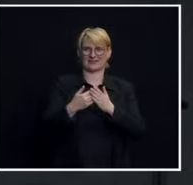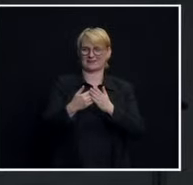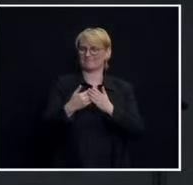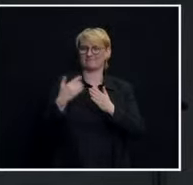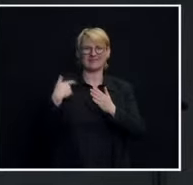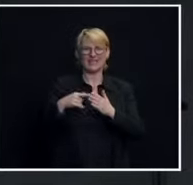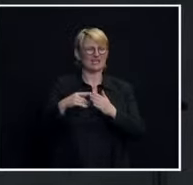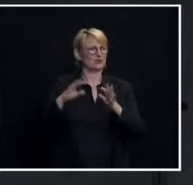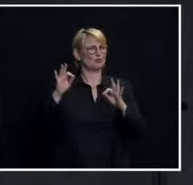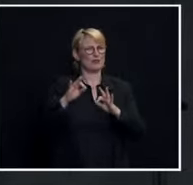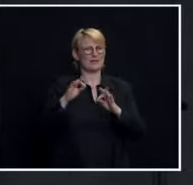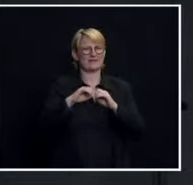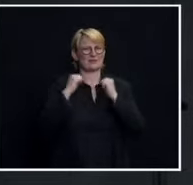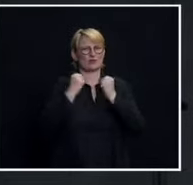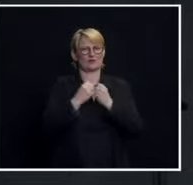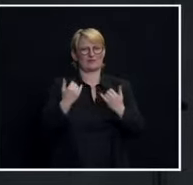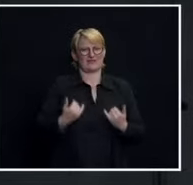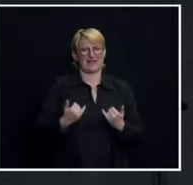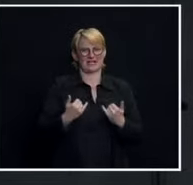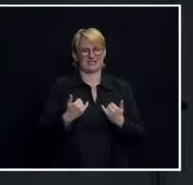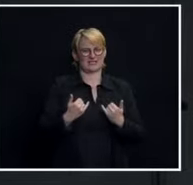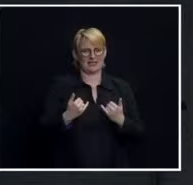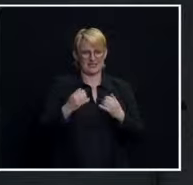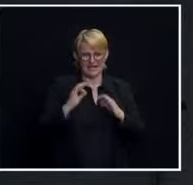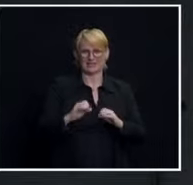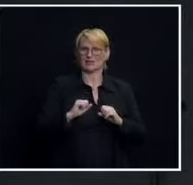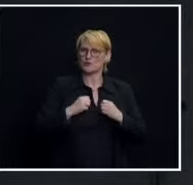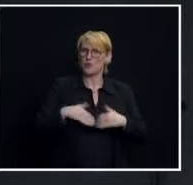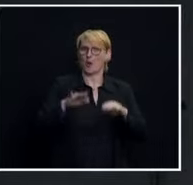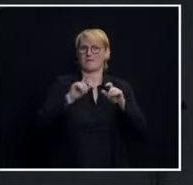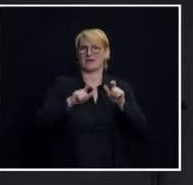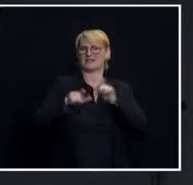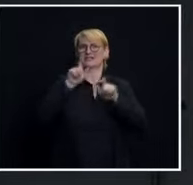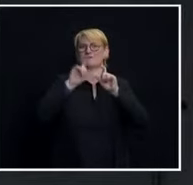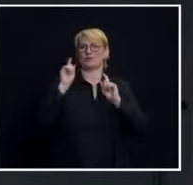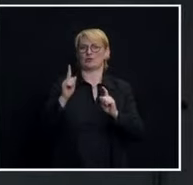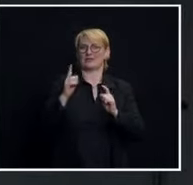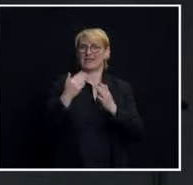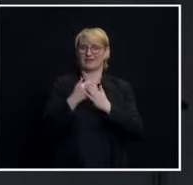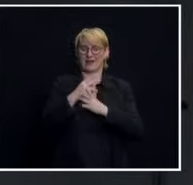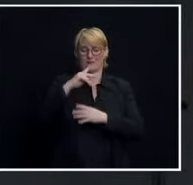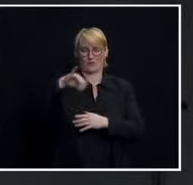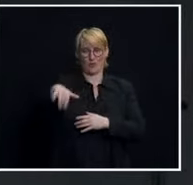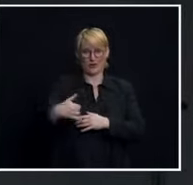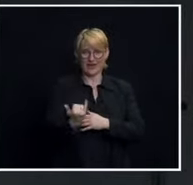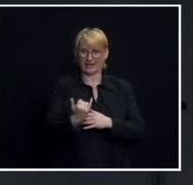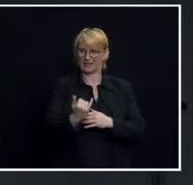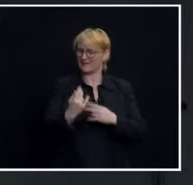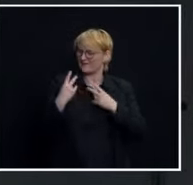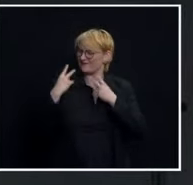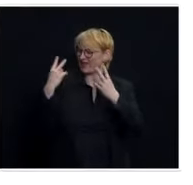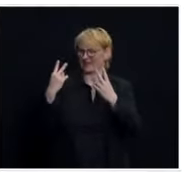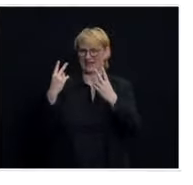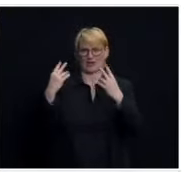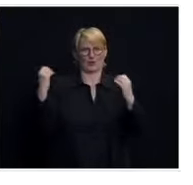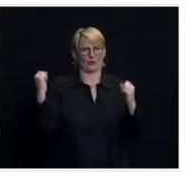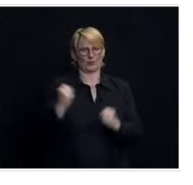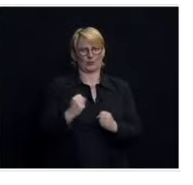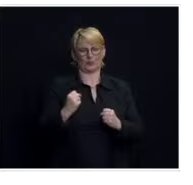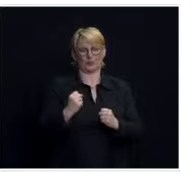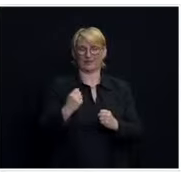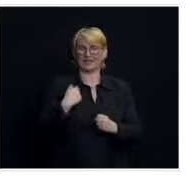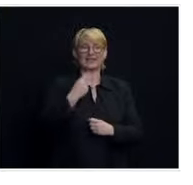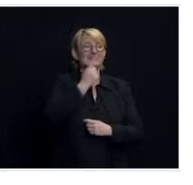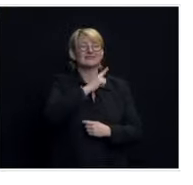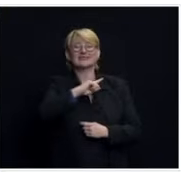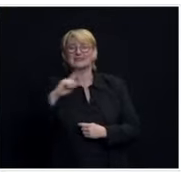Projekte wie dieses gar nicht hoch genug einschätzen. Die 1000 Gesichter, und es ist wirklich, ich kann es nur